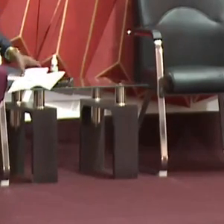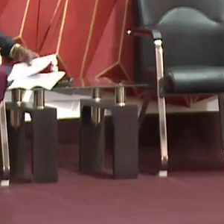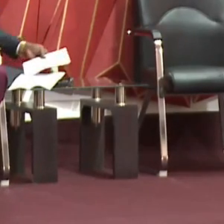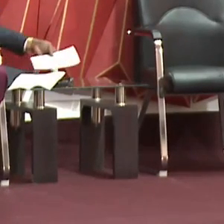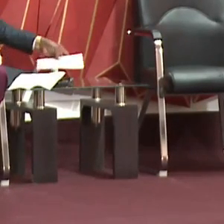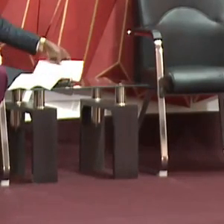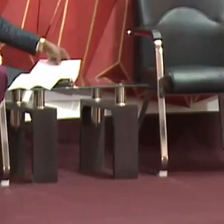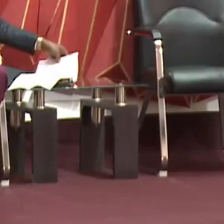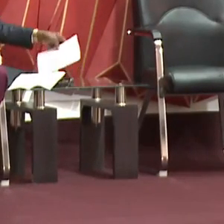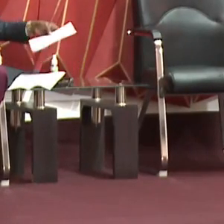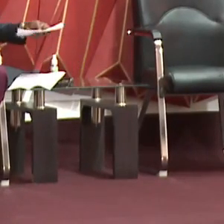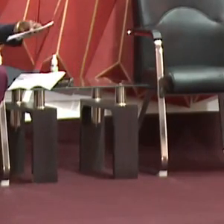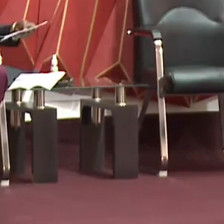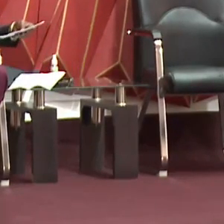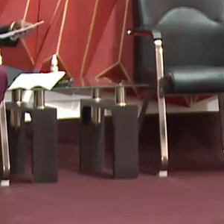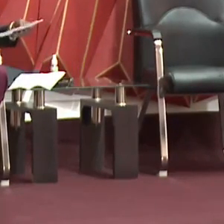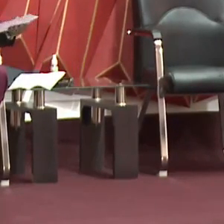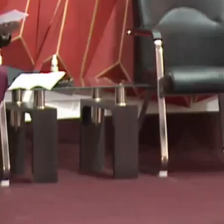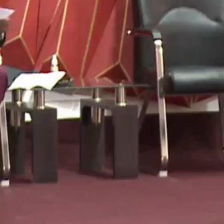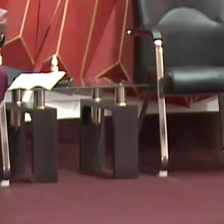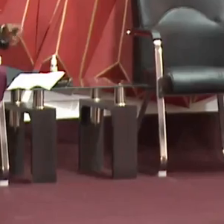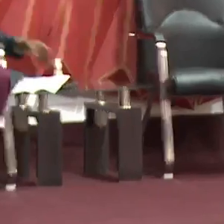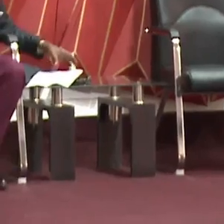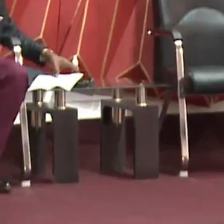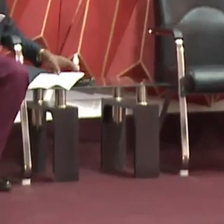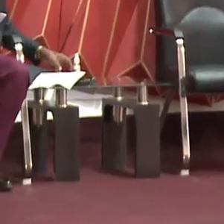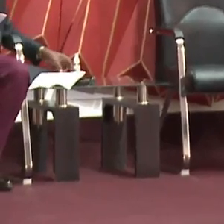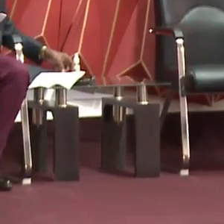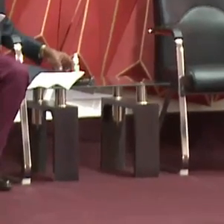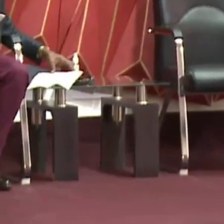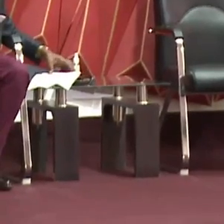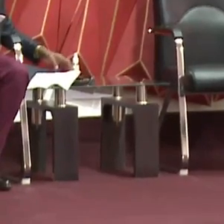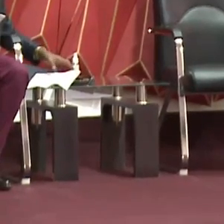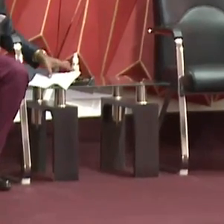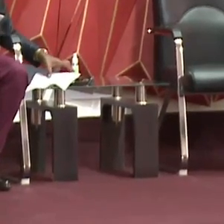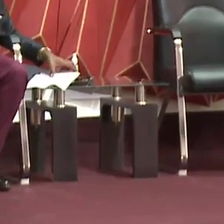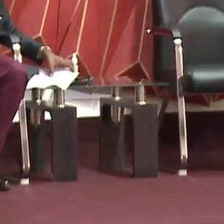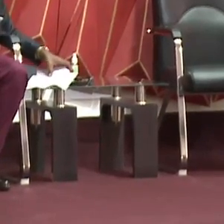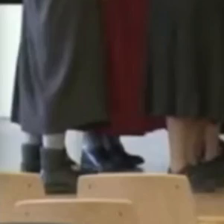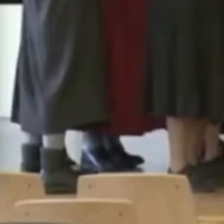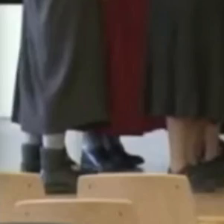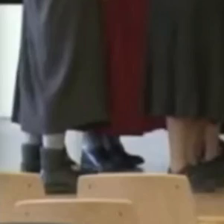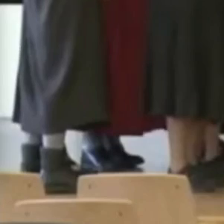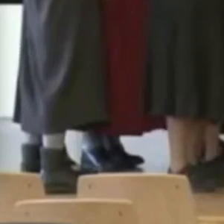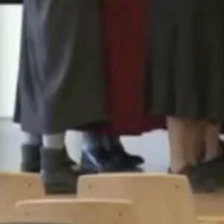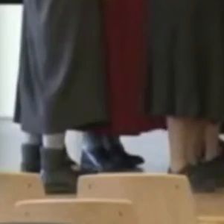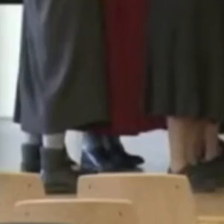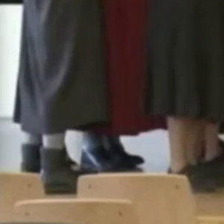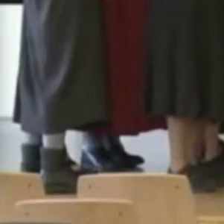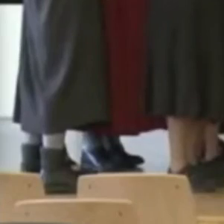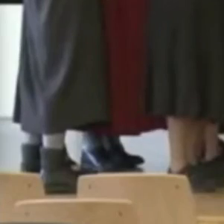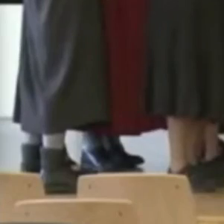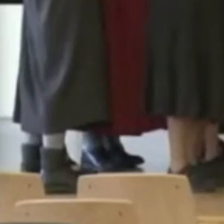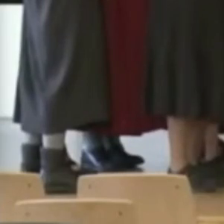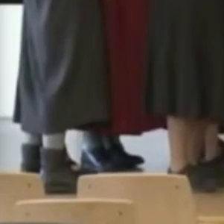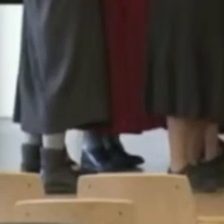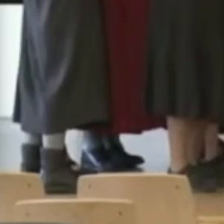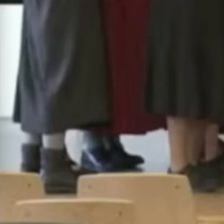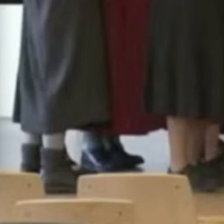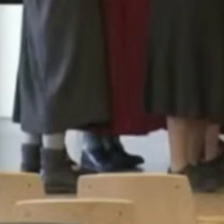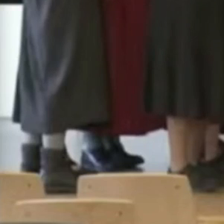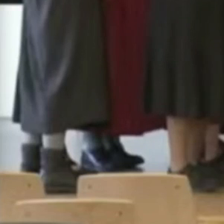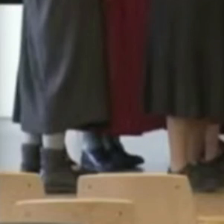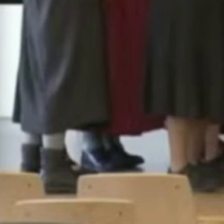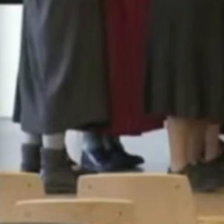pria. Oh, c'est Yuzu, Mubabaro Nagahinda, Yara Senza, Ragu Sengera, Ogoyarians, Gwenaban, Moke,